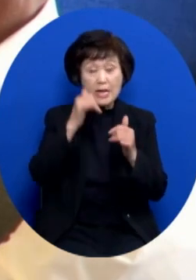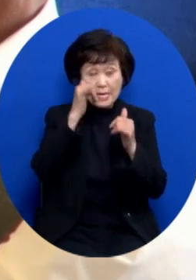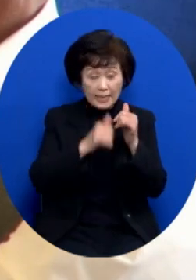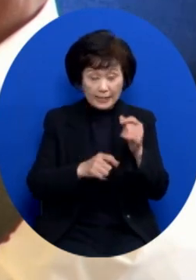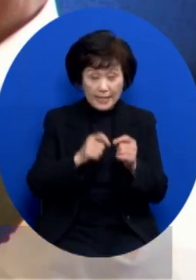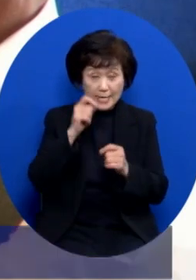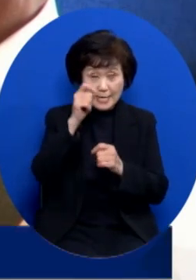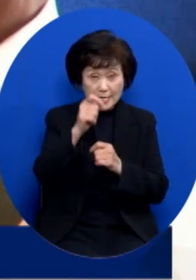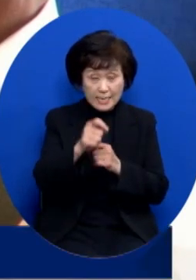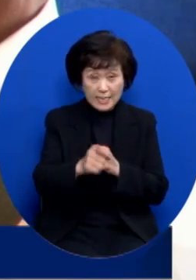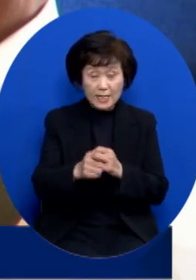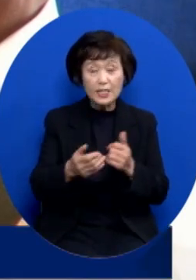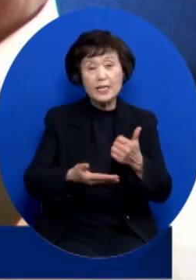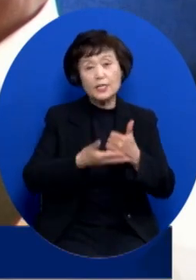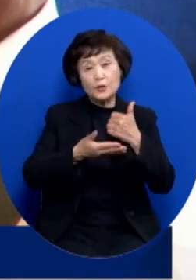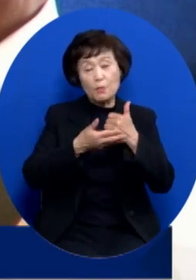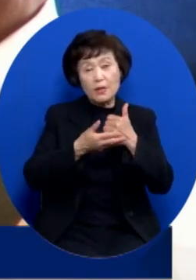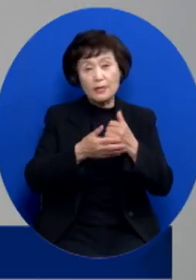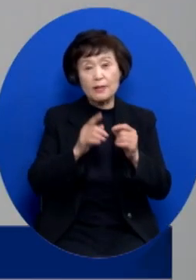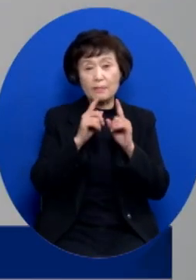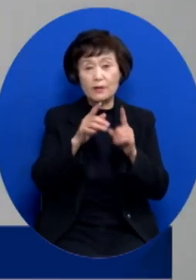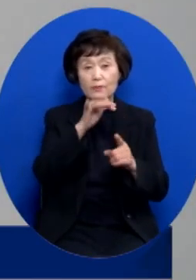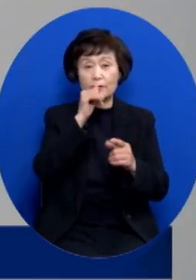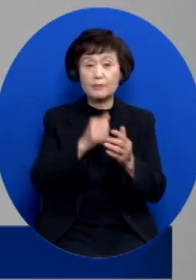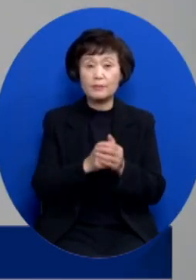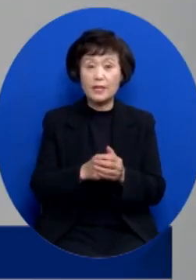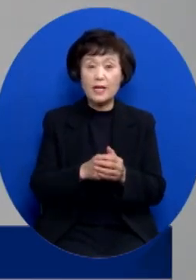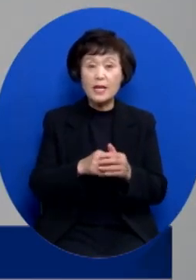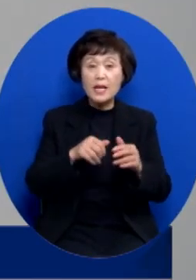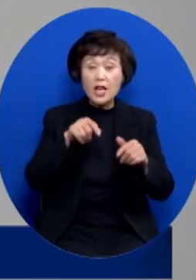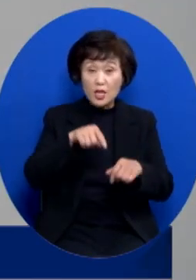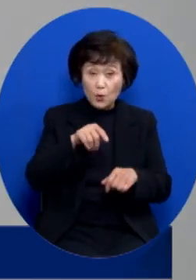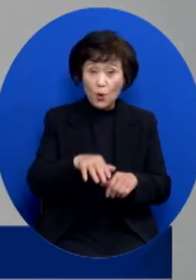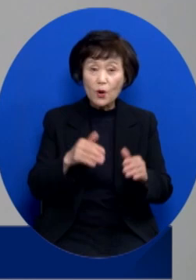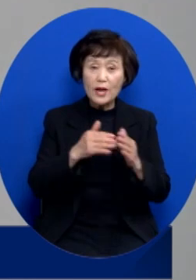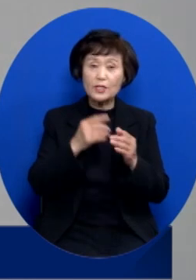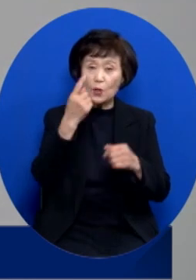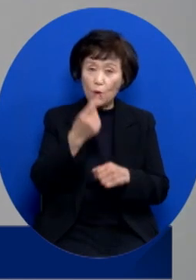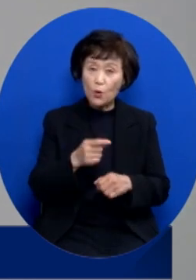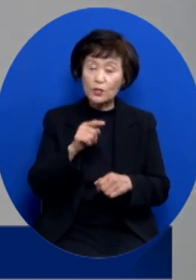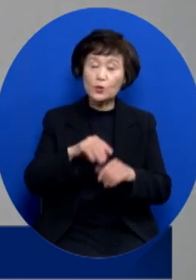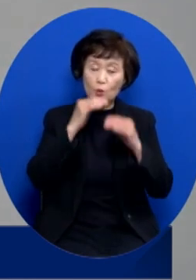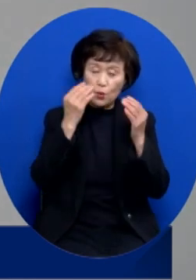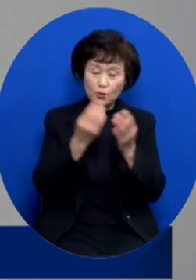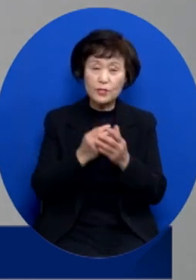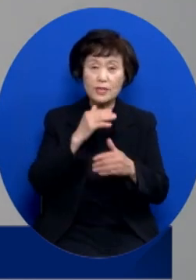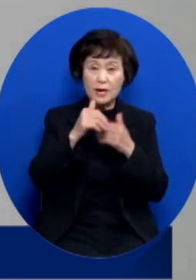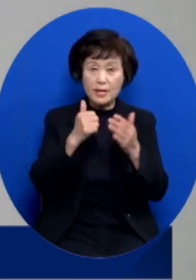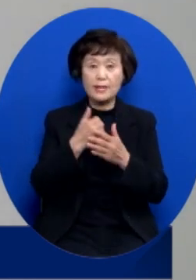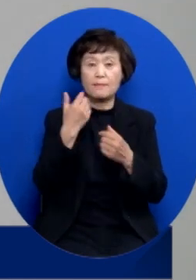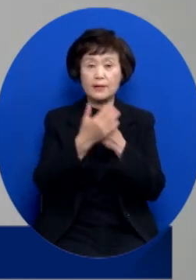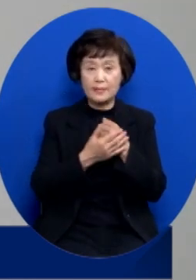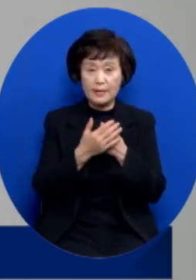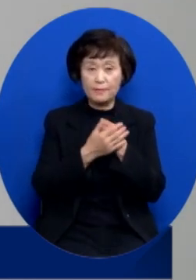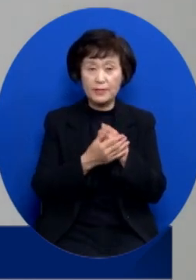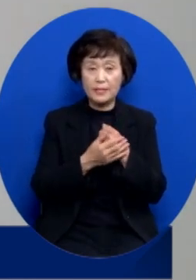전했습니다. 여기까지 온 것은 온전히 하나님의